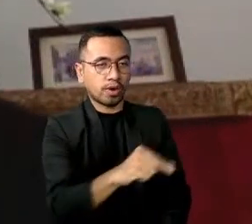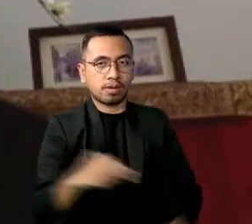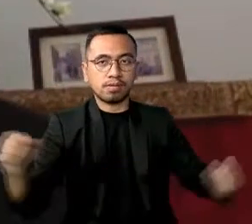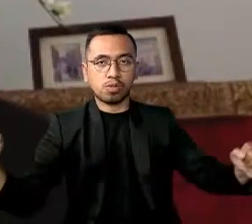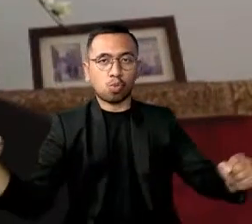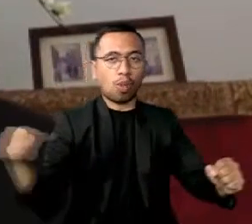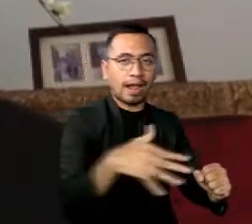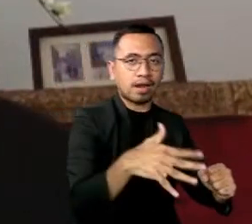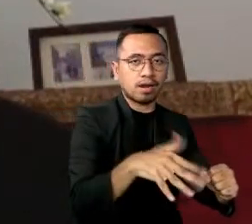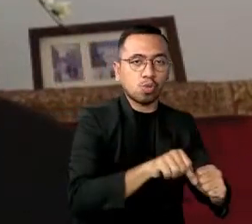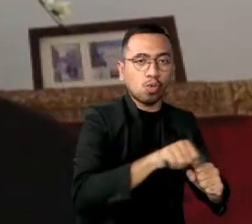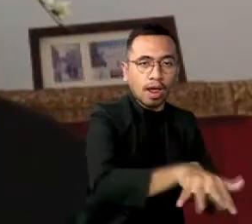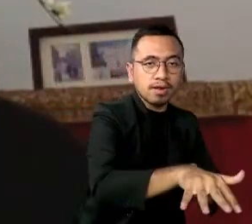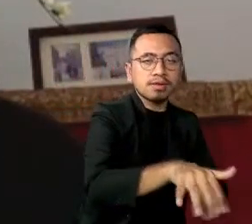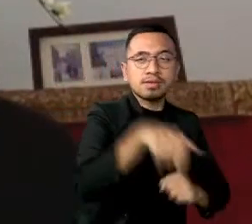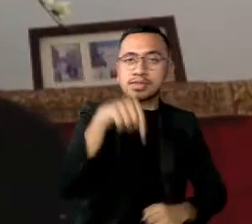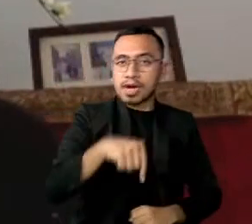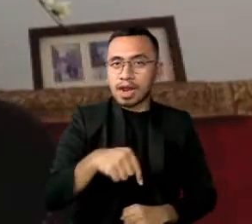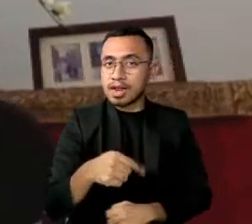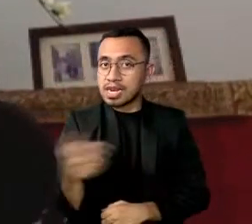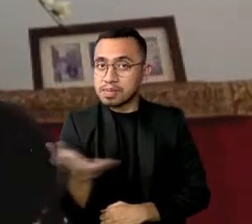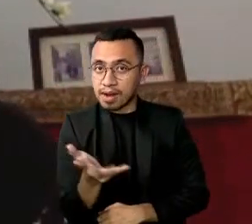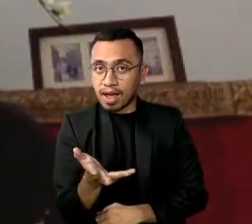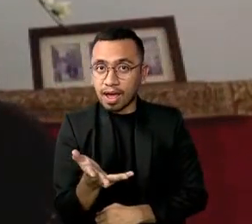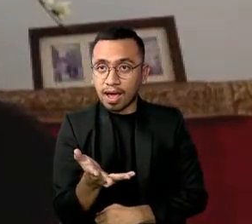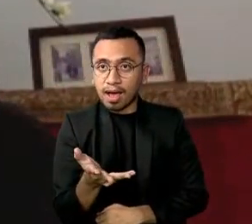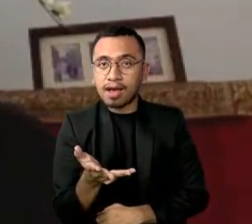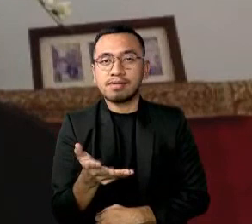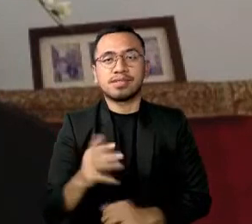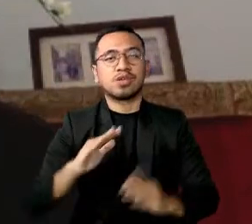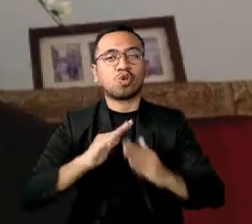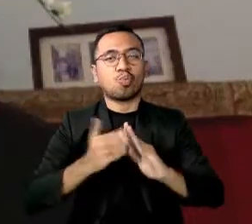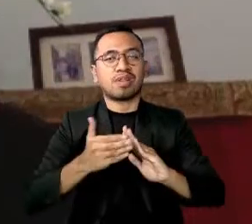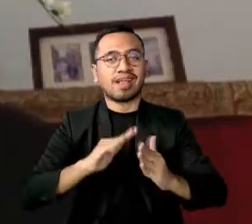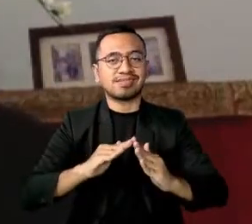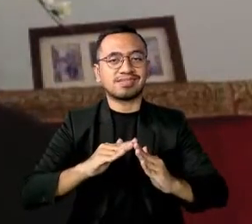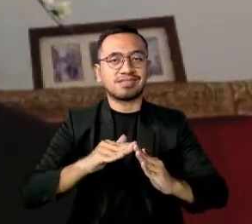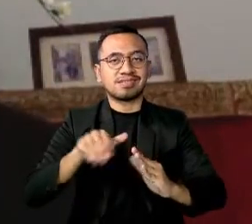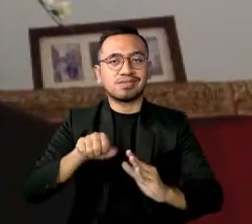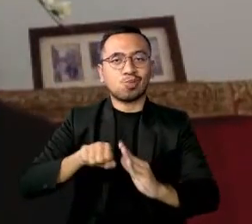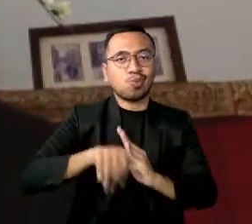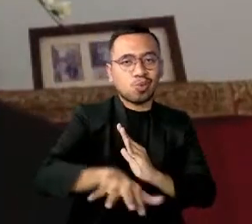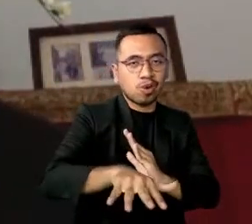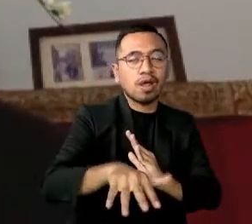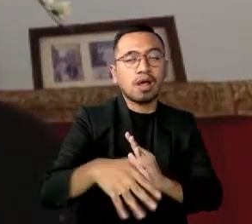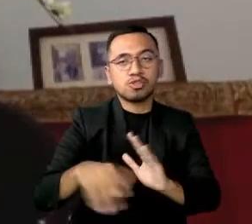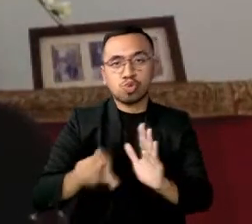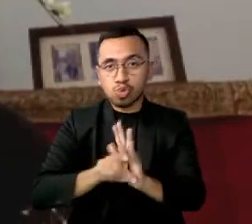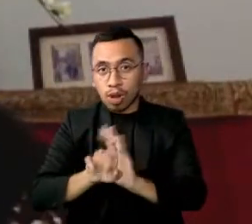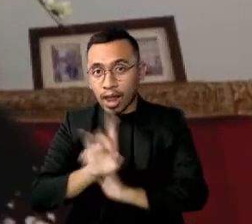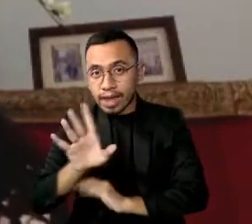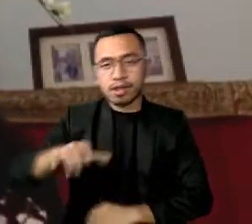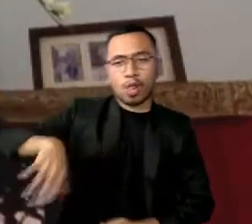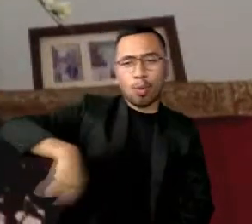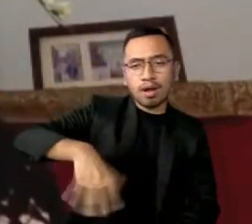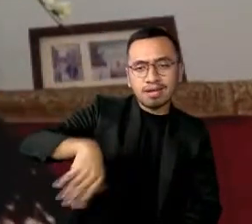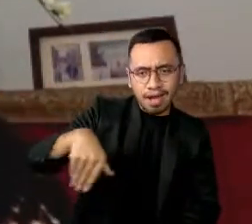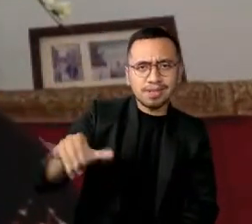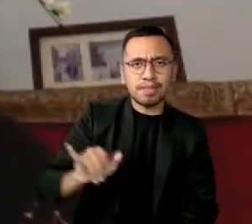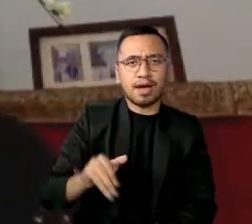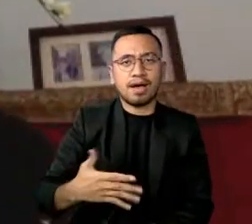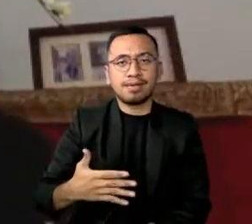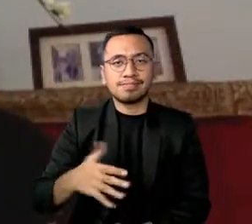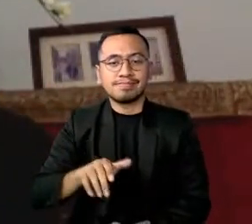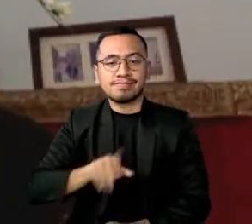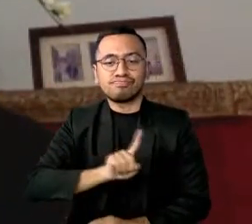Cluster sekarang itu sudah terjadi transmisi di komunitas sudah ada di keluarga jadi Oleh karena